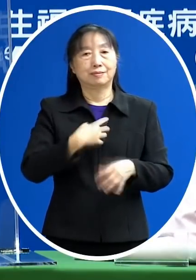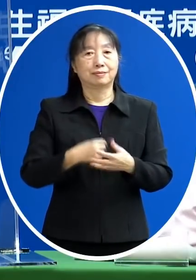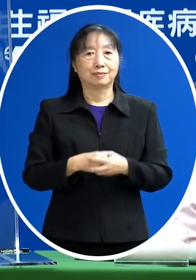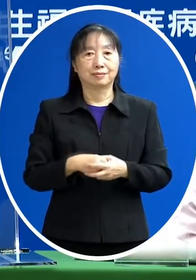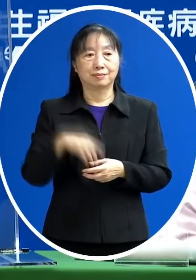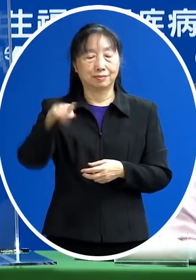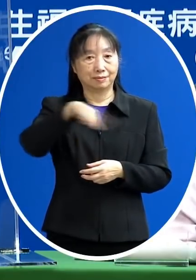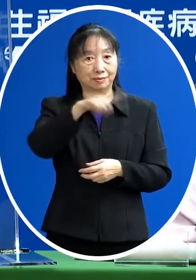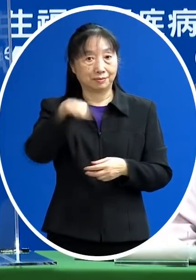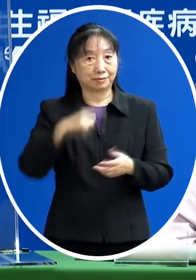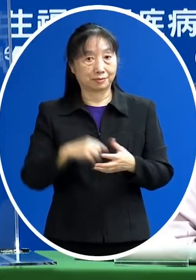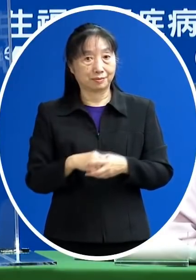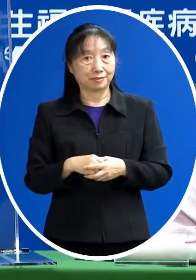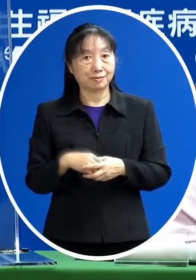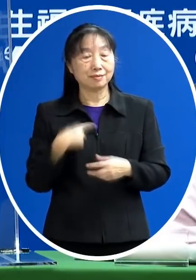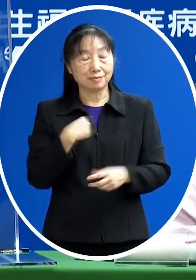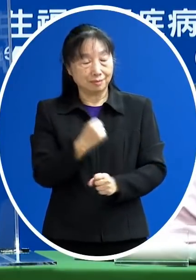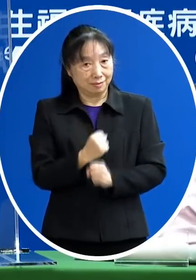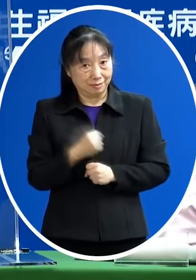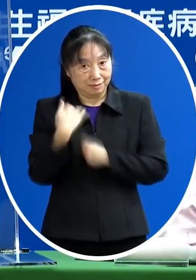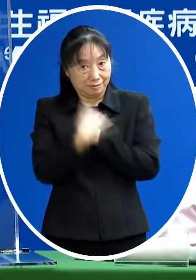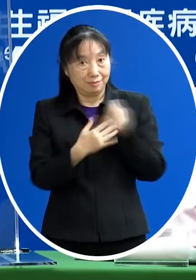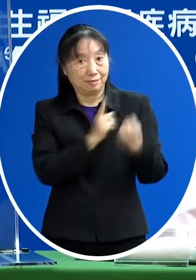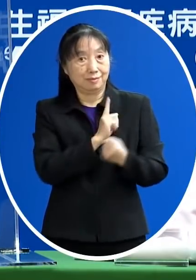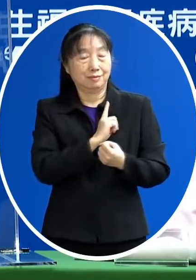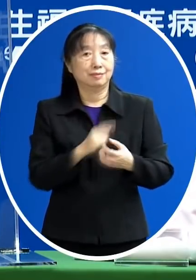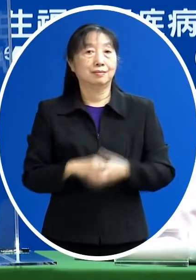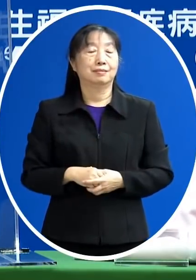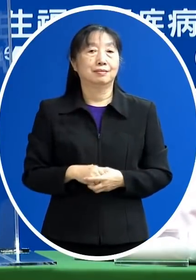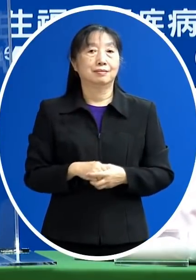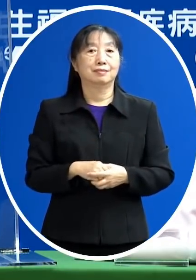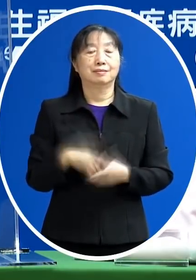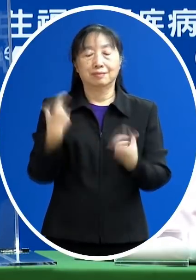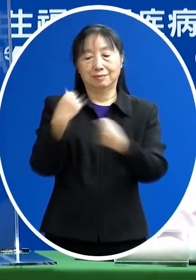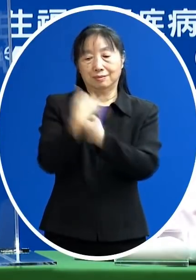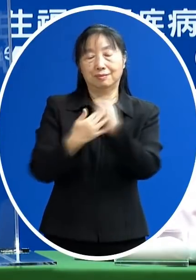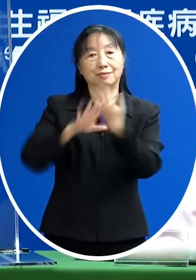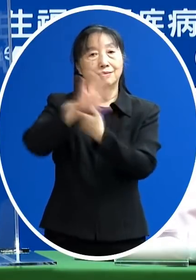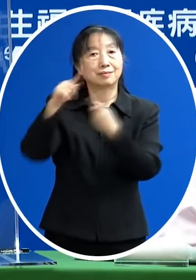大家不但一定要把自己也保护好，也会保护其他的人。